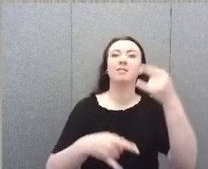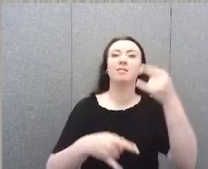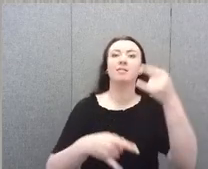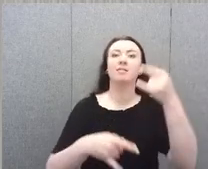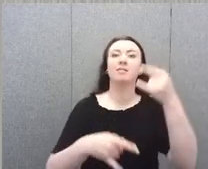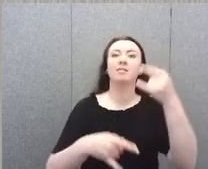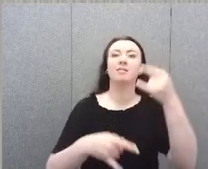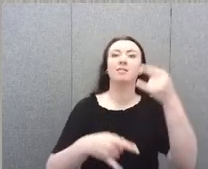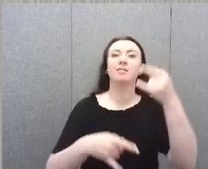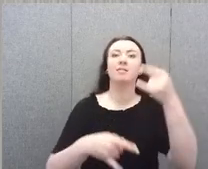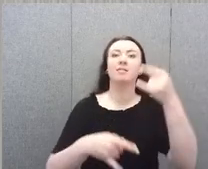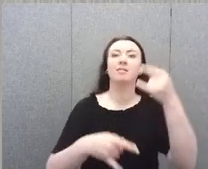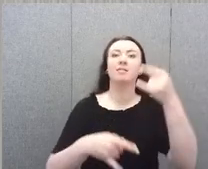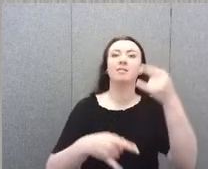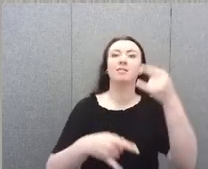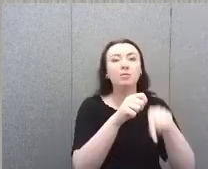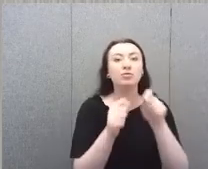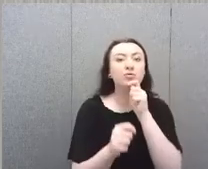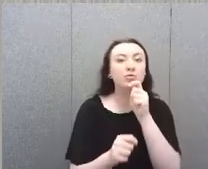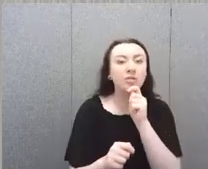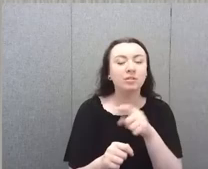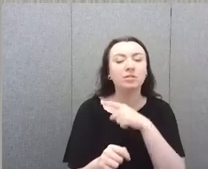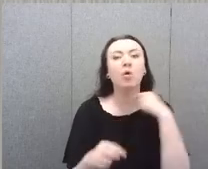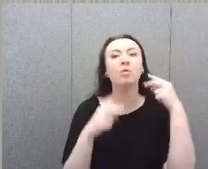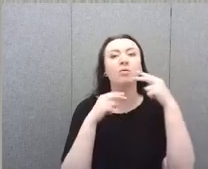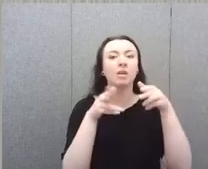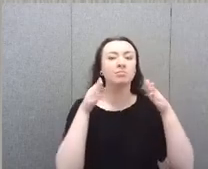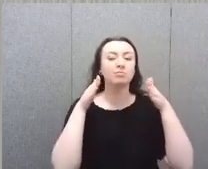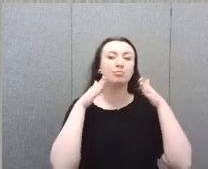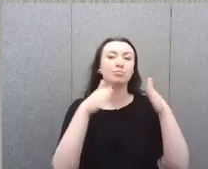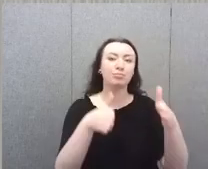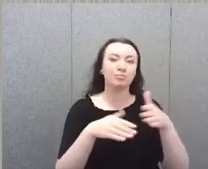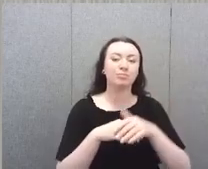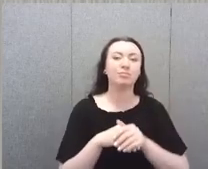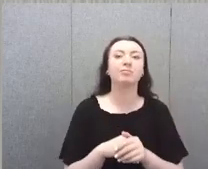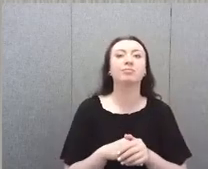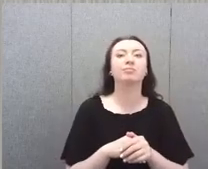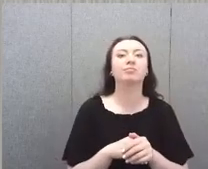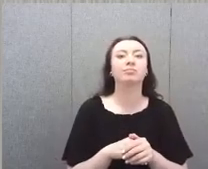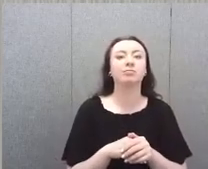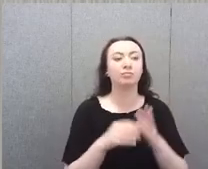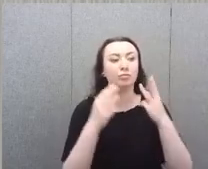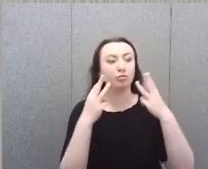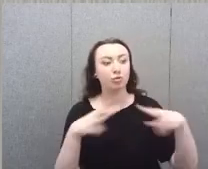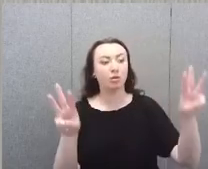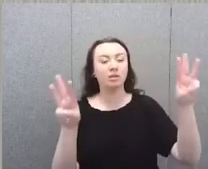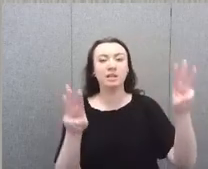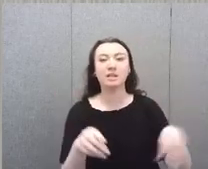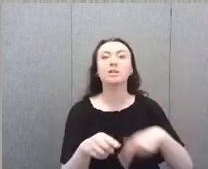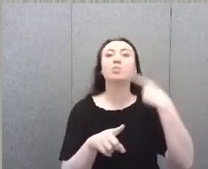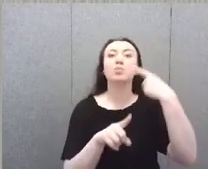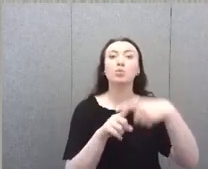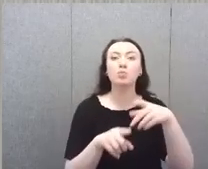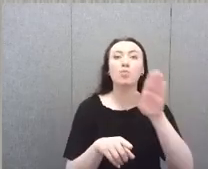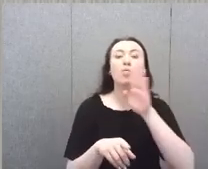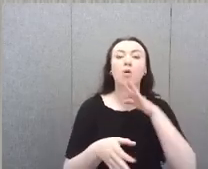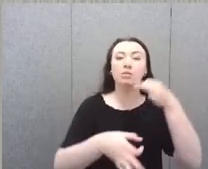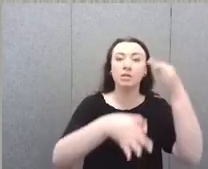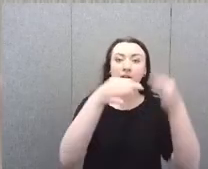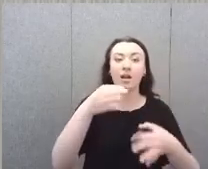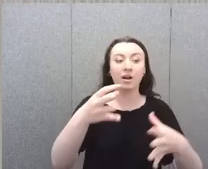центра, женского центра информации, продюсер ТВ-программ, эксперт по отношениям с